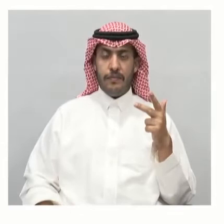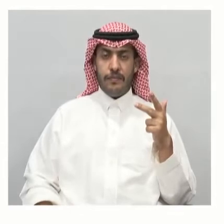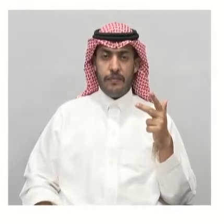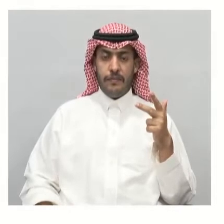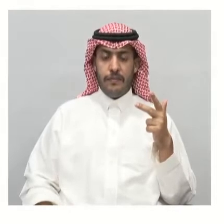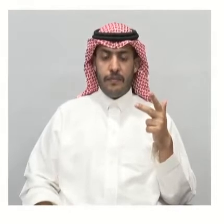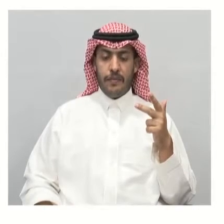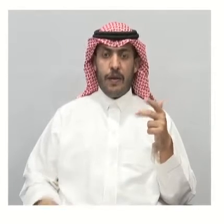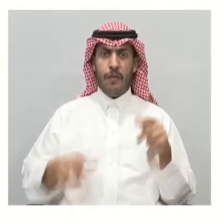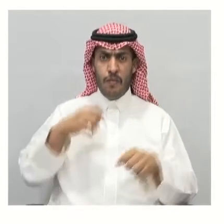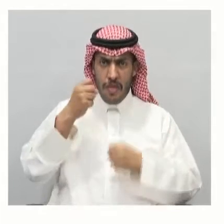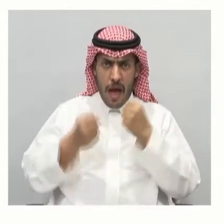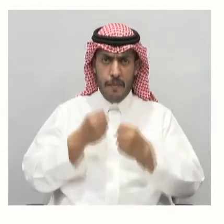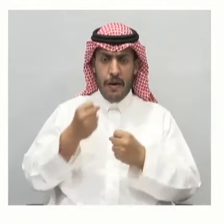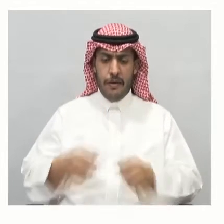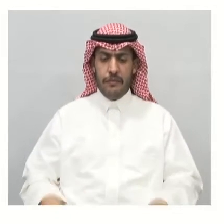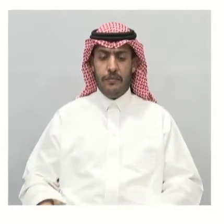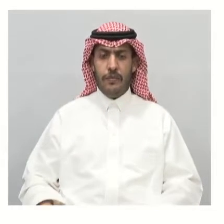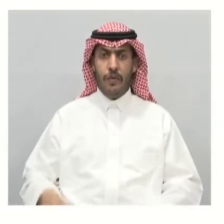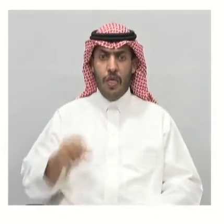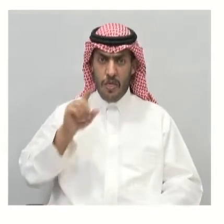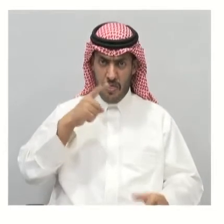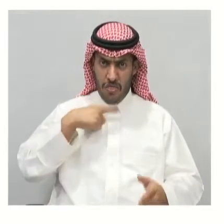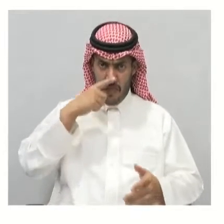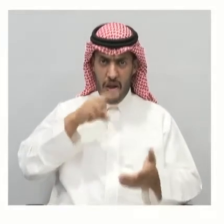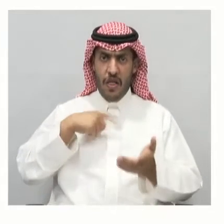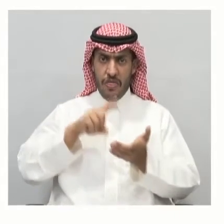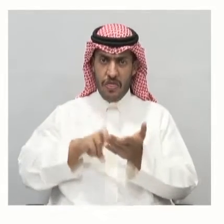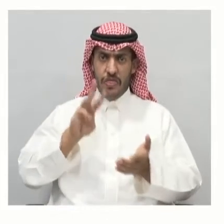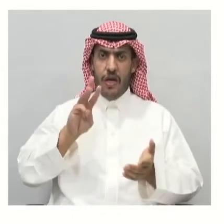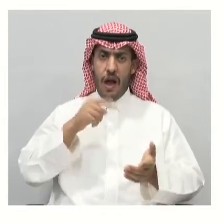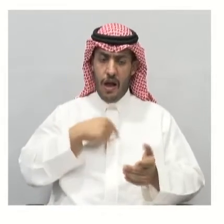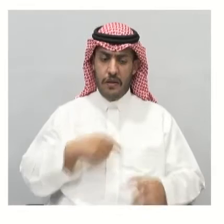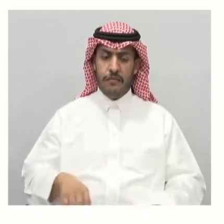الطاعه المثابره الثقه